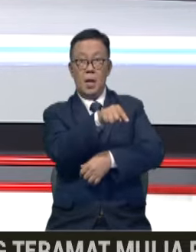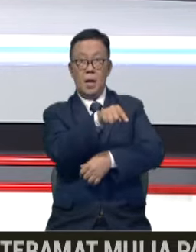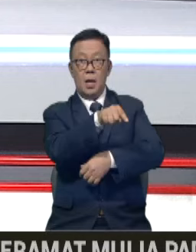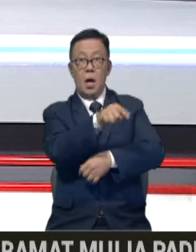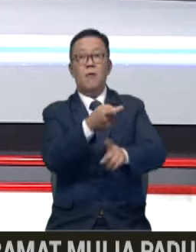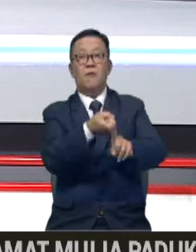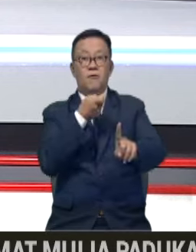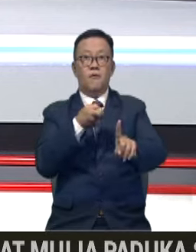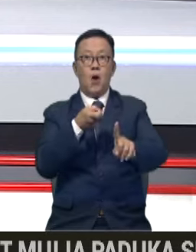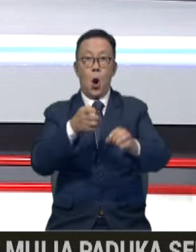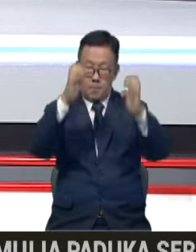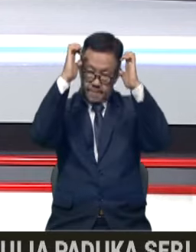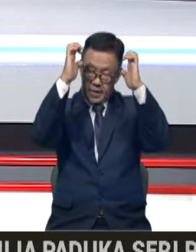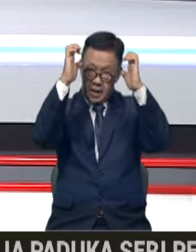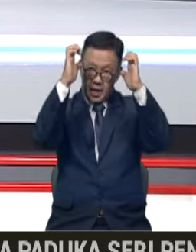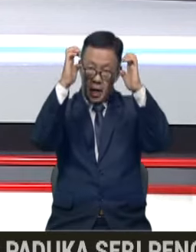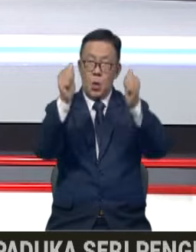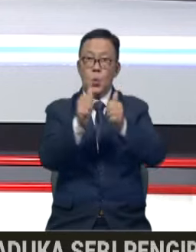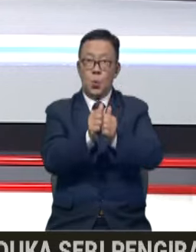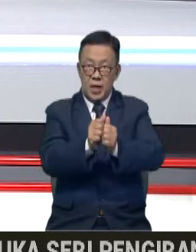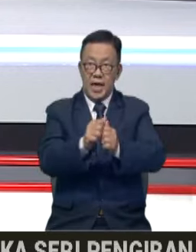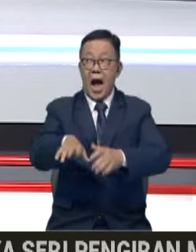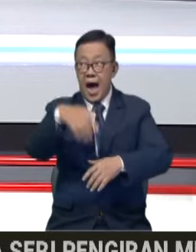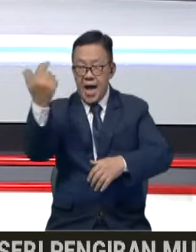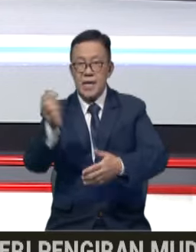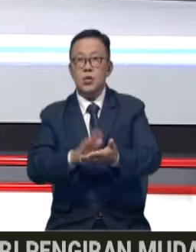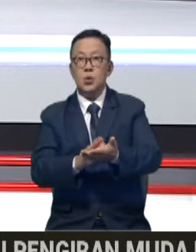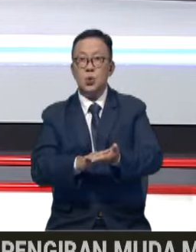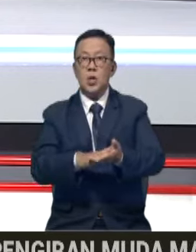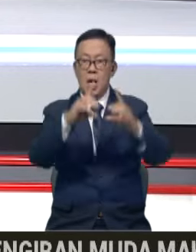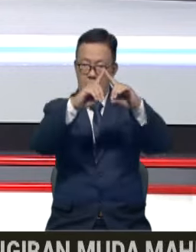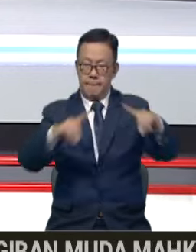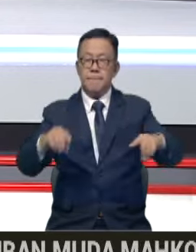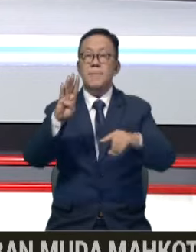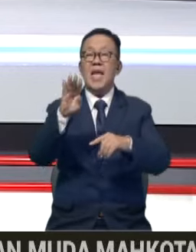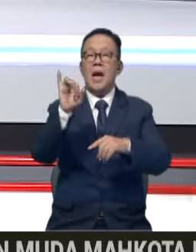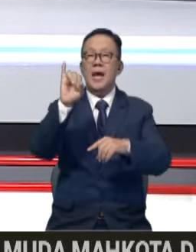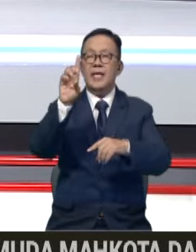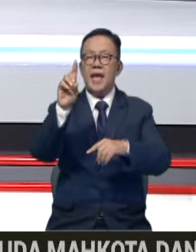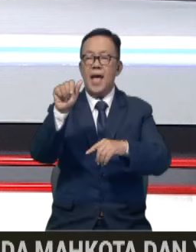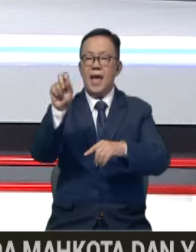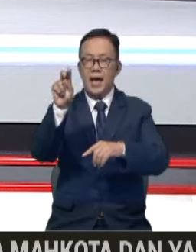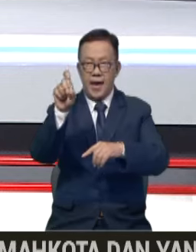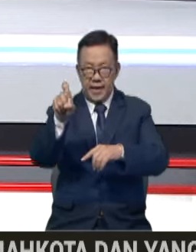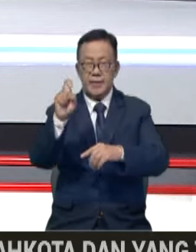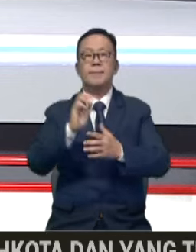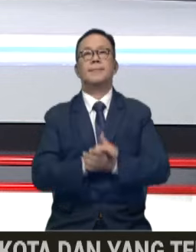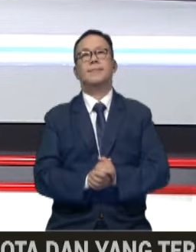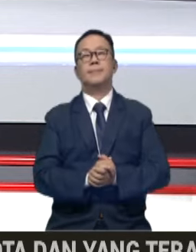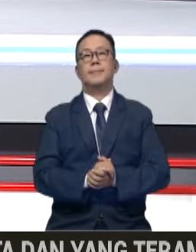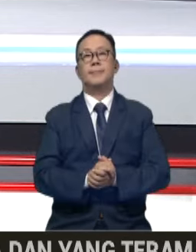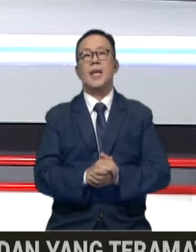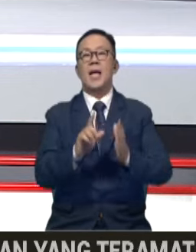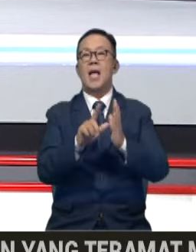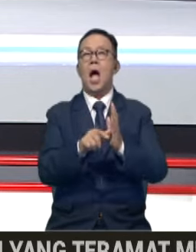Pengurusan Pendidik dengan kerjasama Jabatan Sekolah-Sekolah berlangsung pagi tadi di Dewan Bridex Jerudong. Yang berhormat Datin Seri Setia